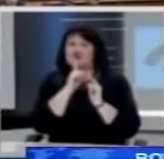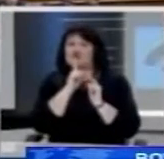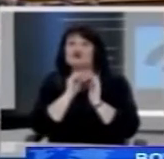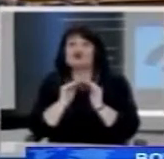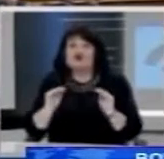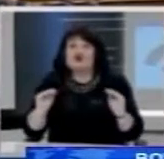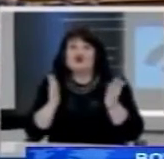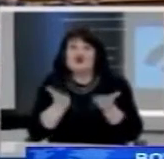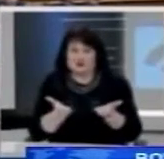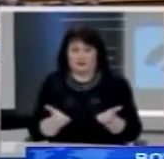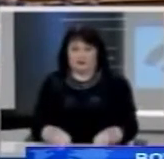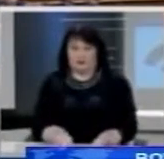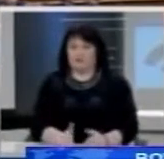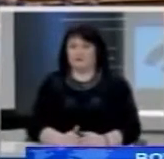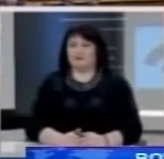Ησυχία. Πρόθυμη.